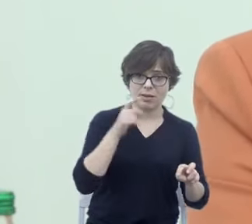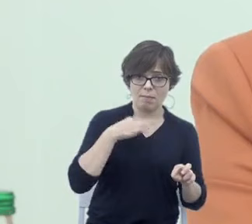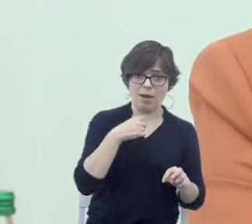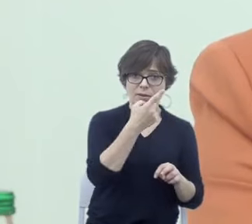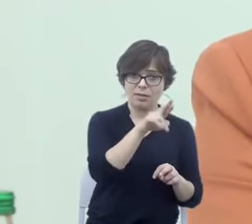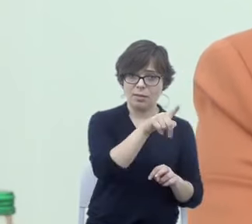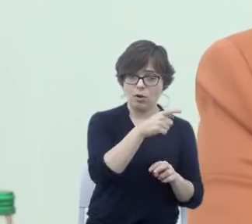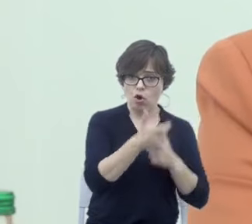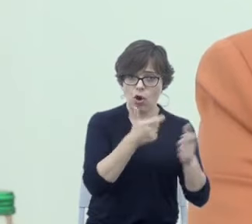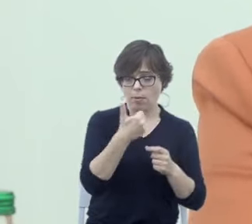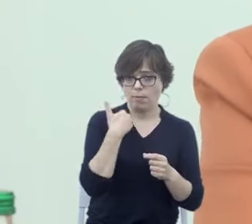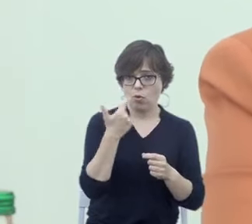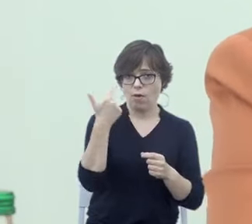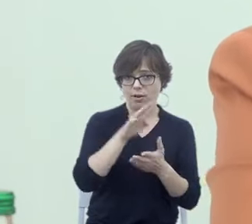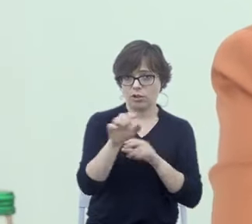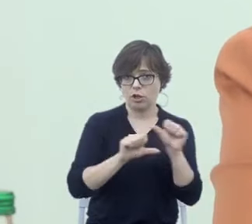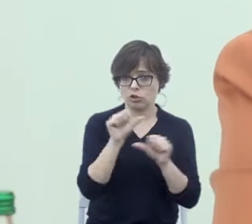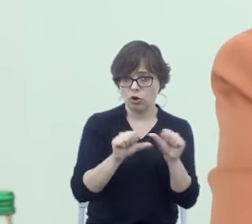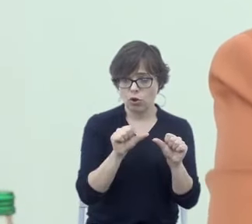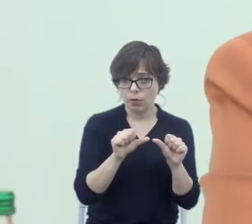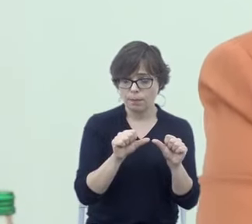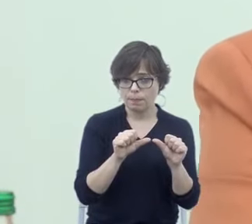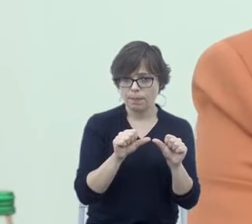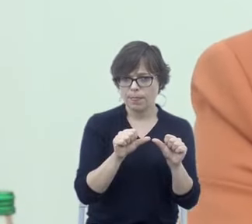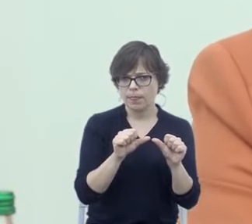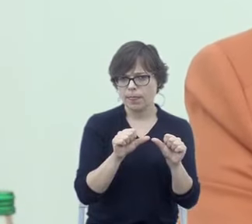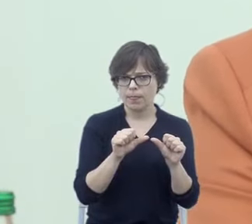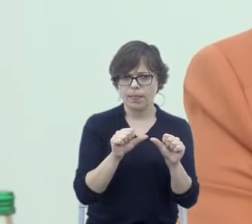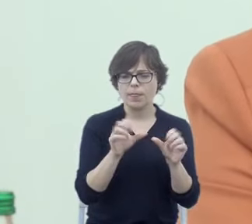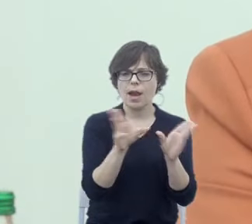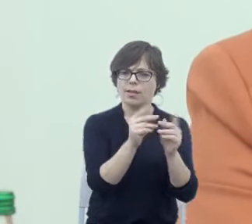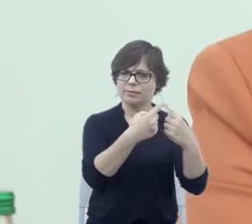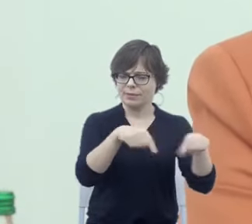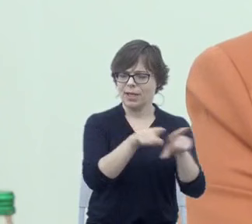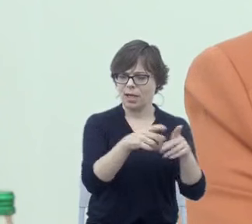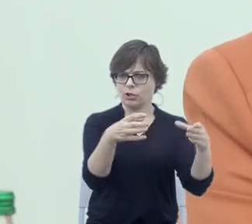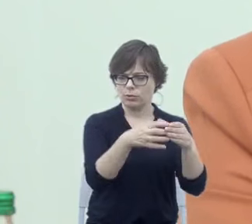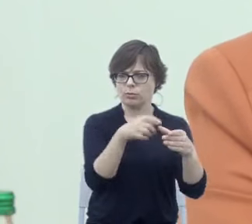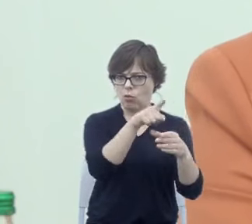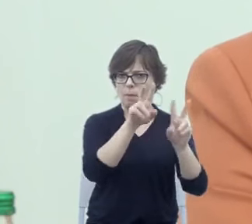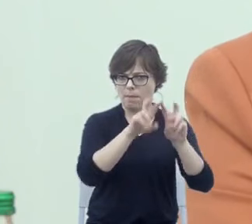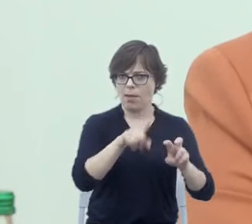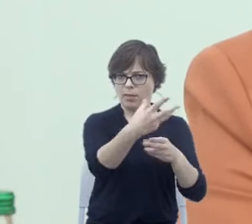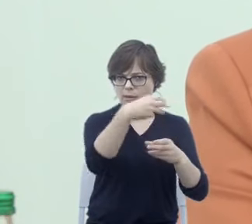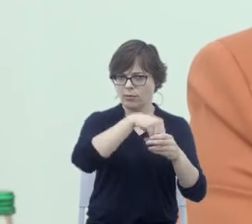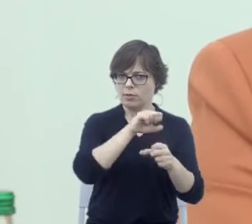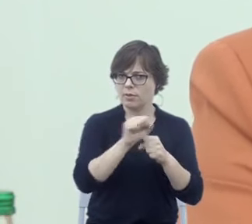doktor przeprowadzała w 2014 rokiem z zespołem badawczym, w którym